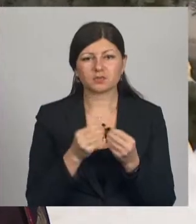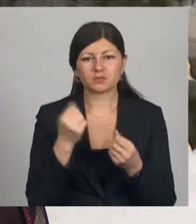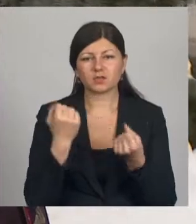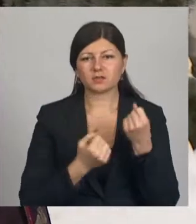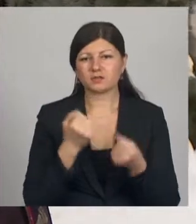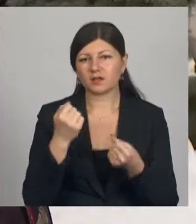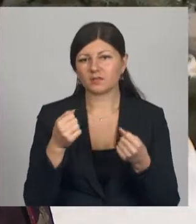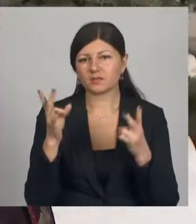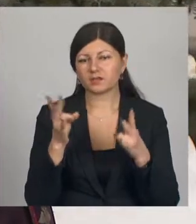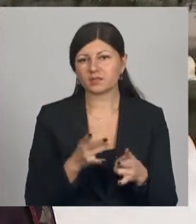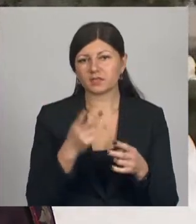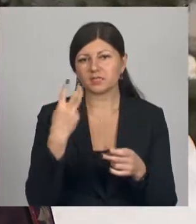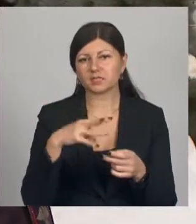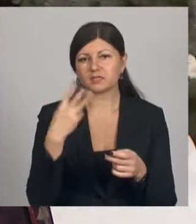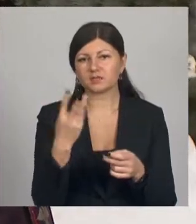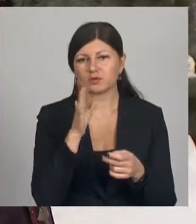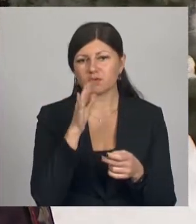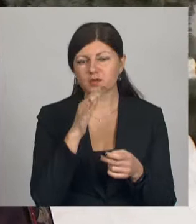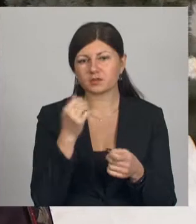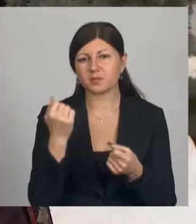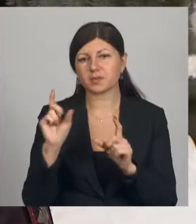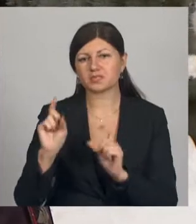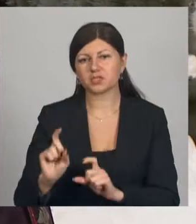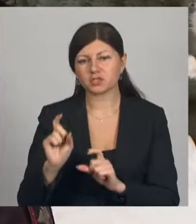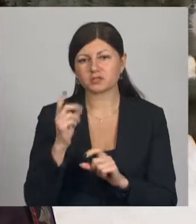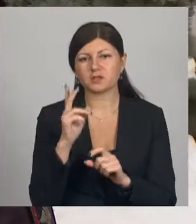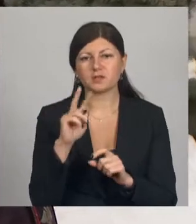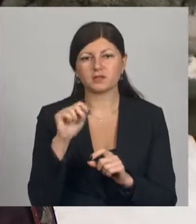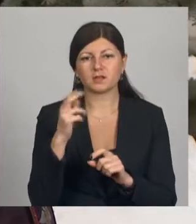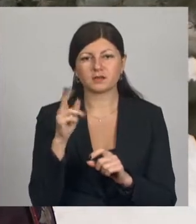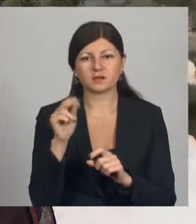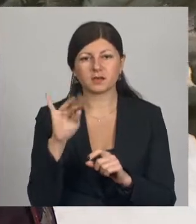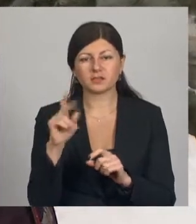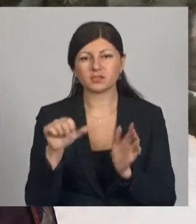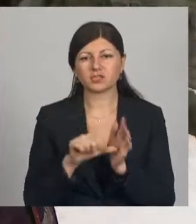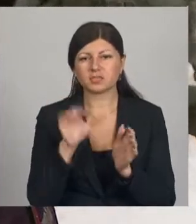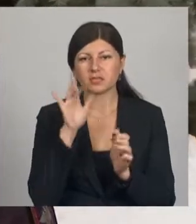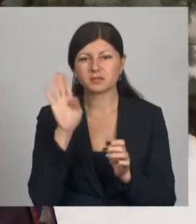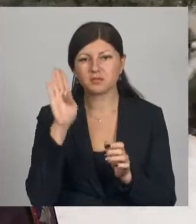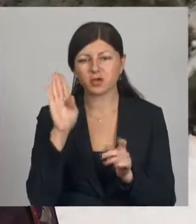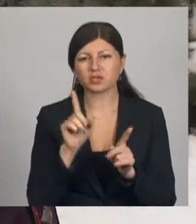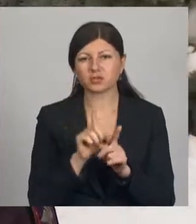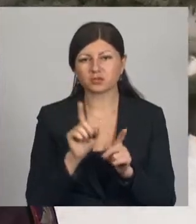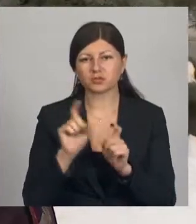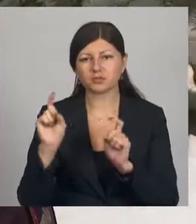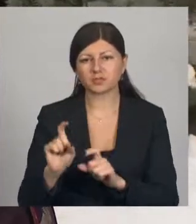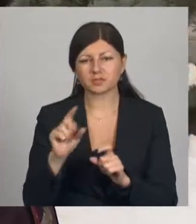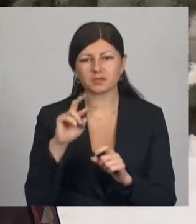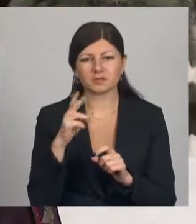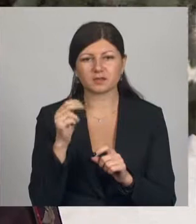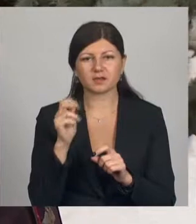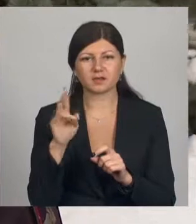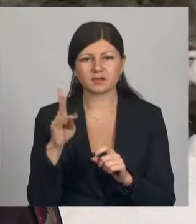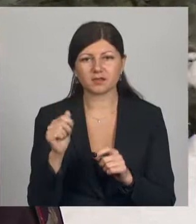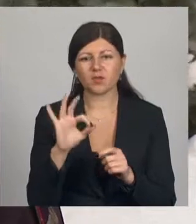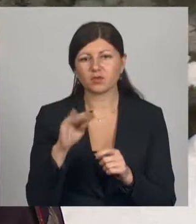автоаварии 33-летняя пассажирка автомобиля «Лада Калина» и 6-летний мальчик, также пассажир автомобиля «Лада Калина»,